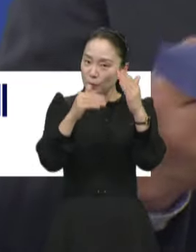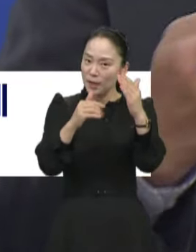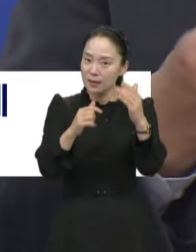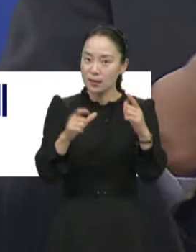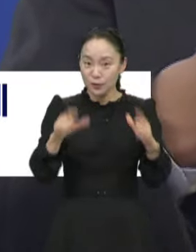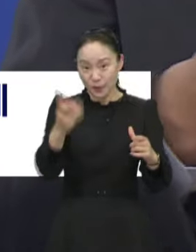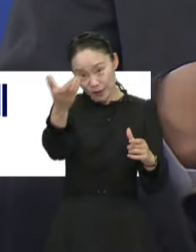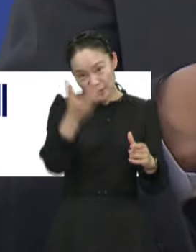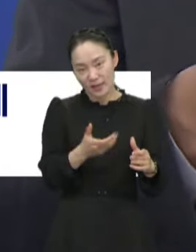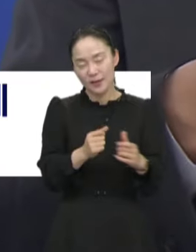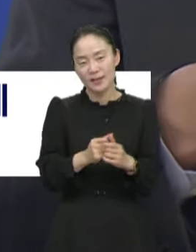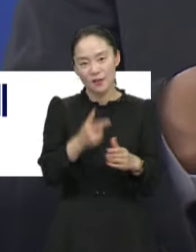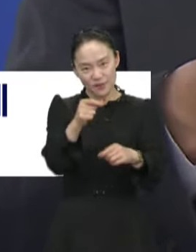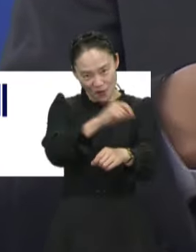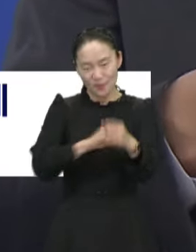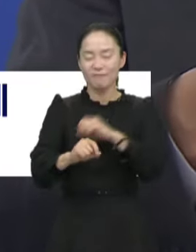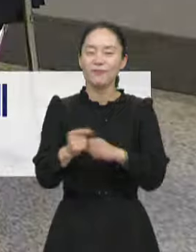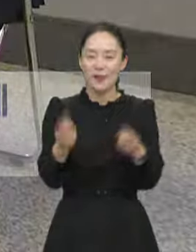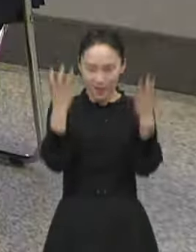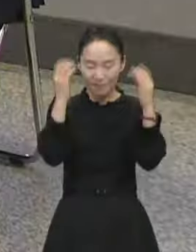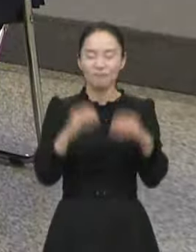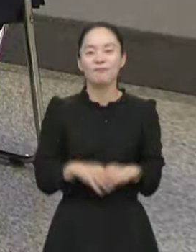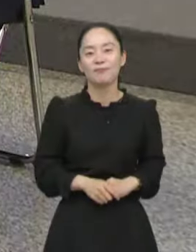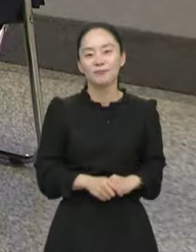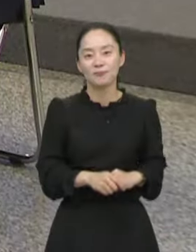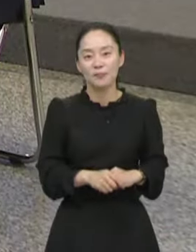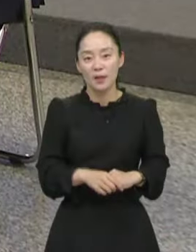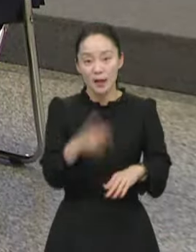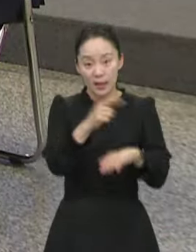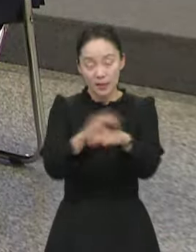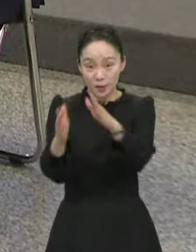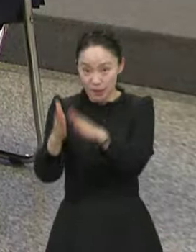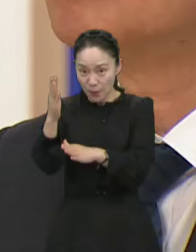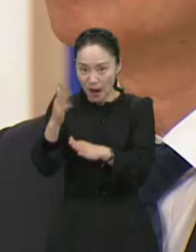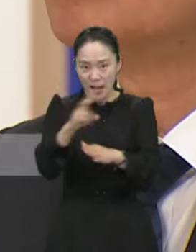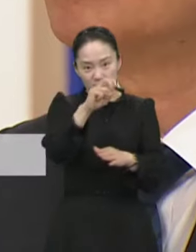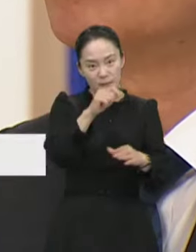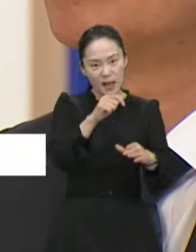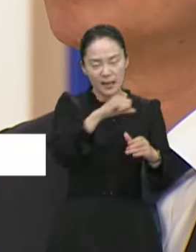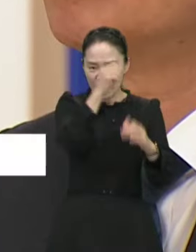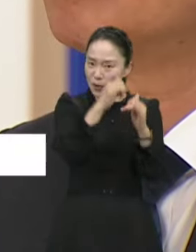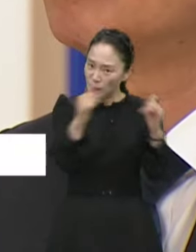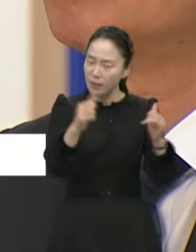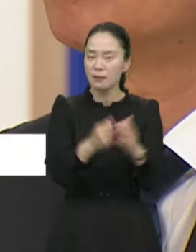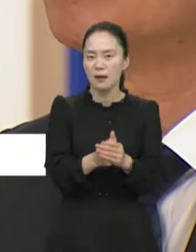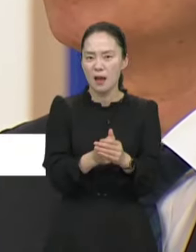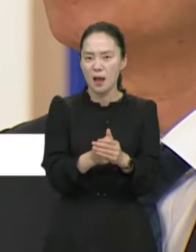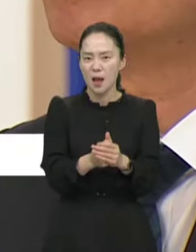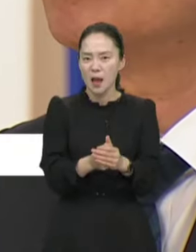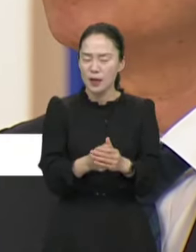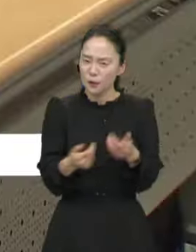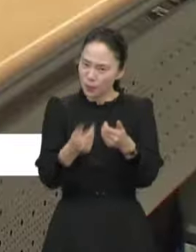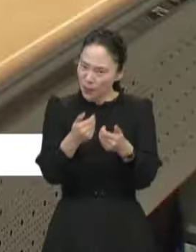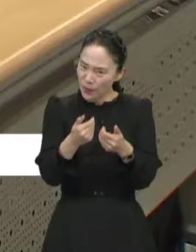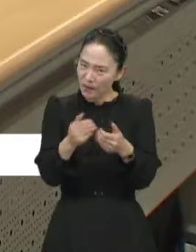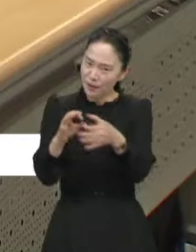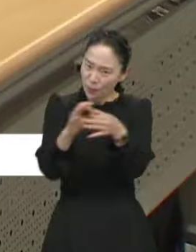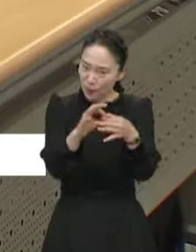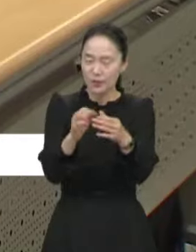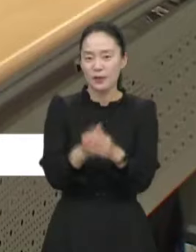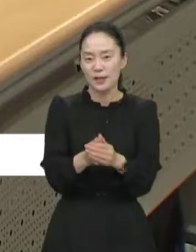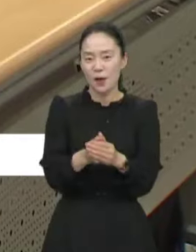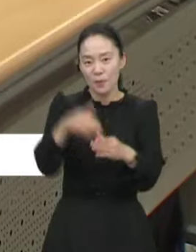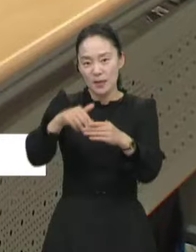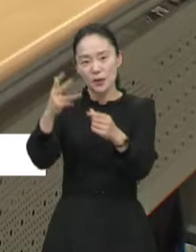유치하는 것을대 적극 환영하고 있습니다 대전시와 22대 총선 당선인들의 불편한 동거 속에 민선 8기